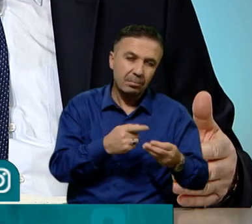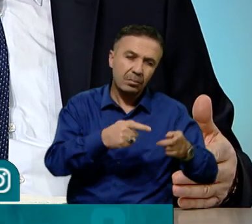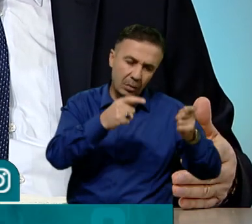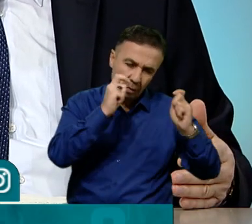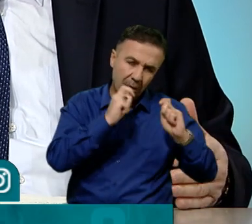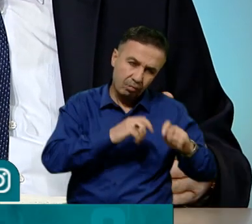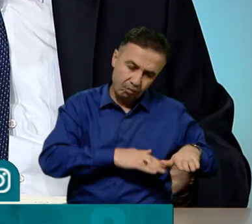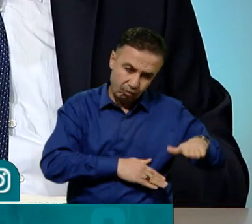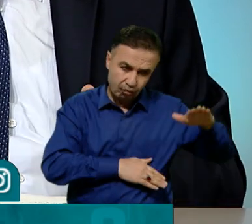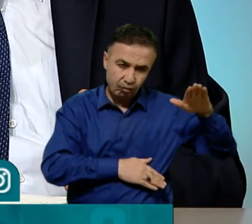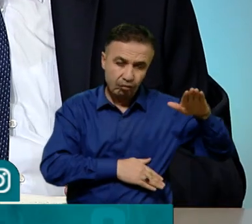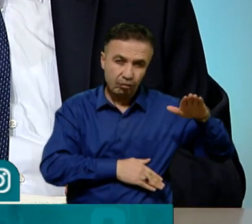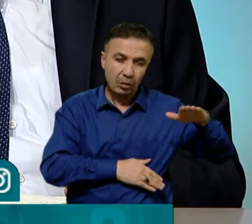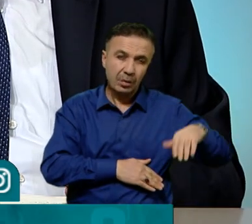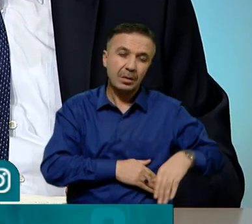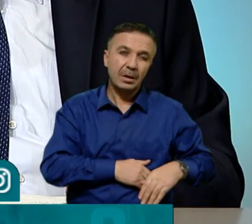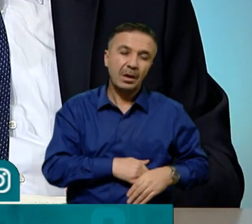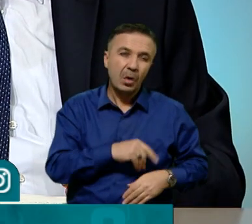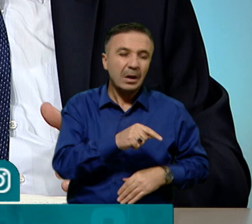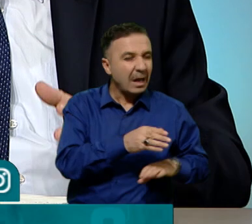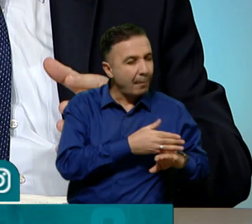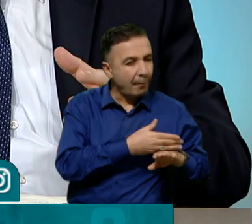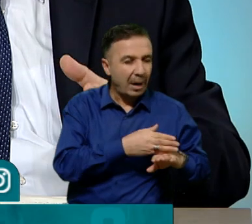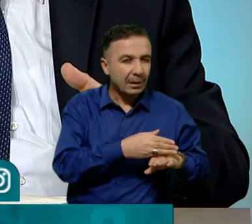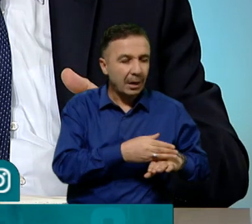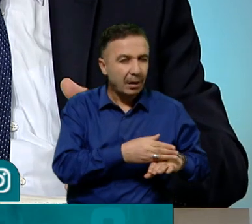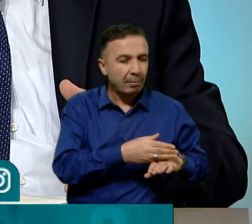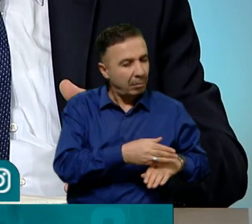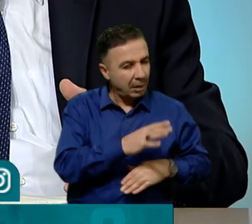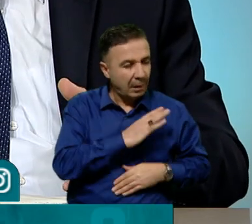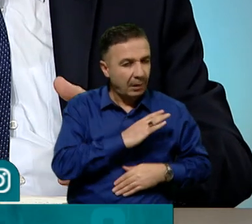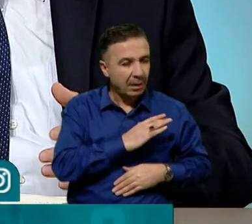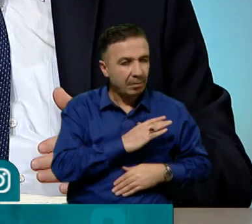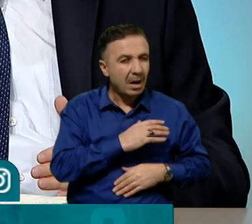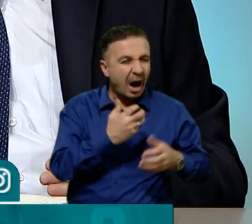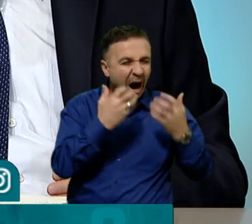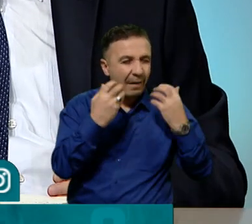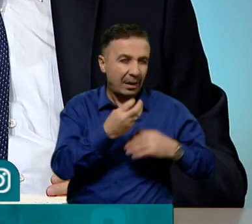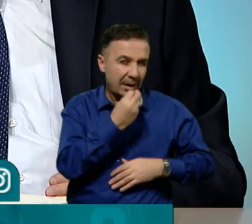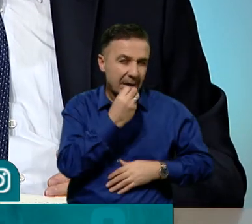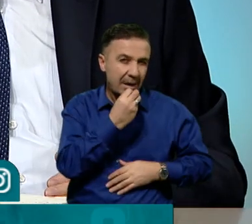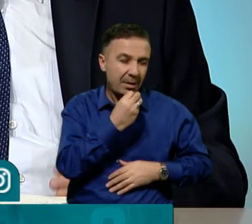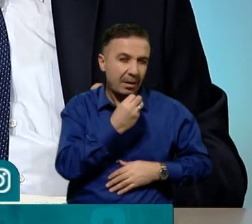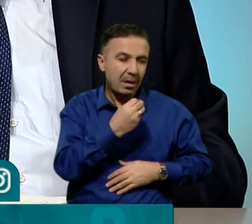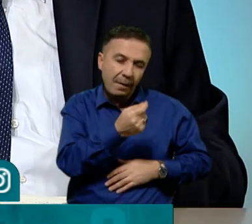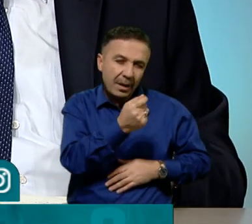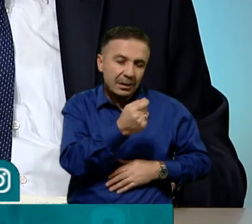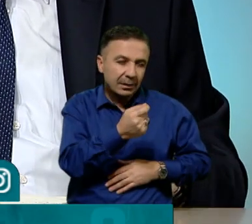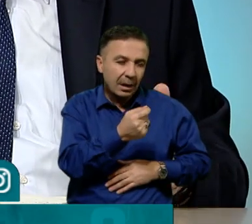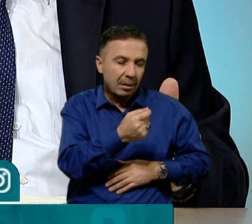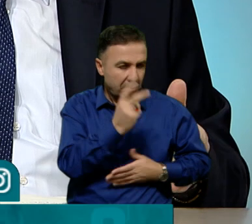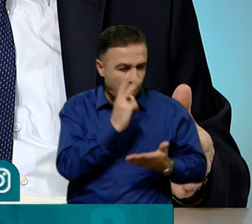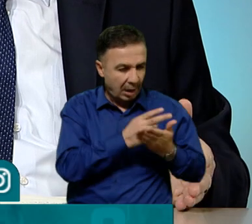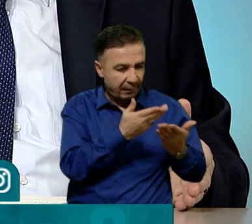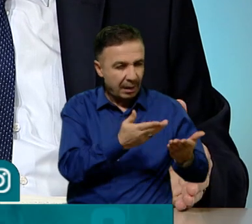sahibi insanlar. Ortada mal da belli. Nedir o? İşte hayvanların yemi. Fiyatı da belli. Nedir fiyatı? Peşin